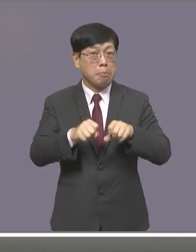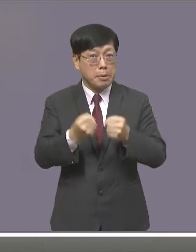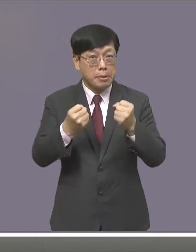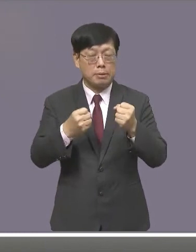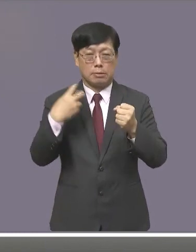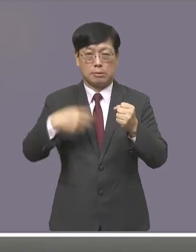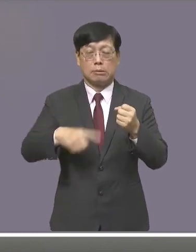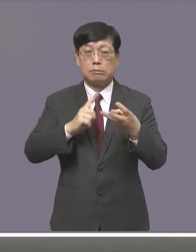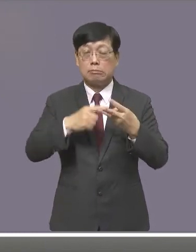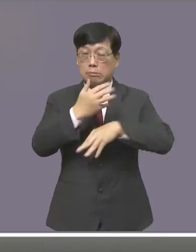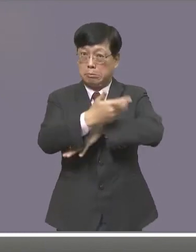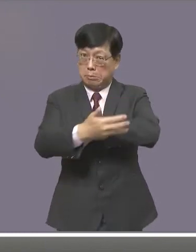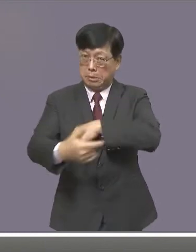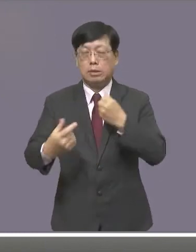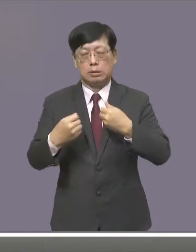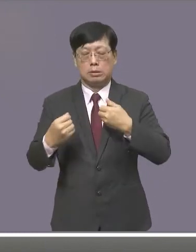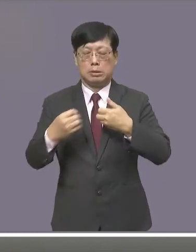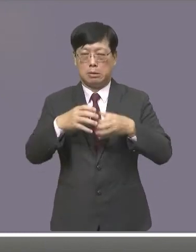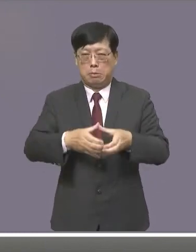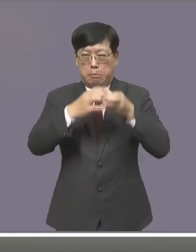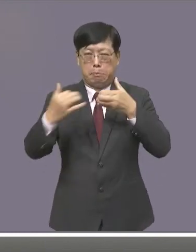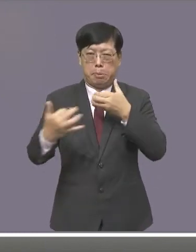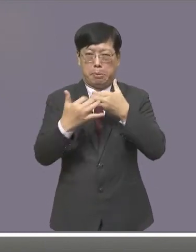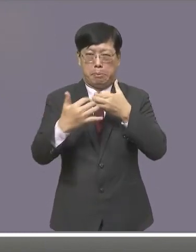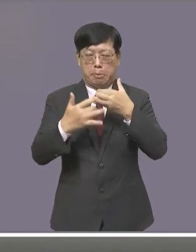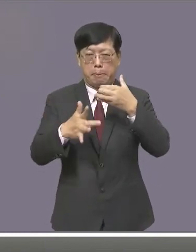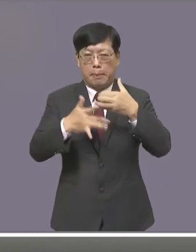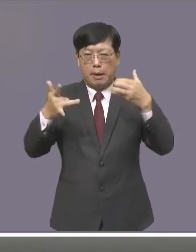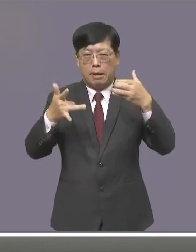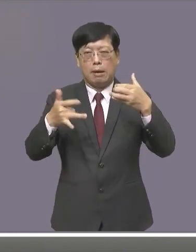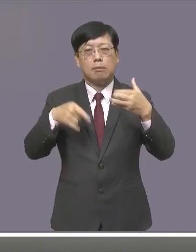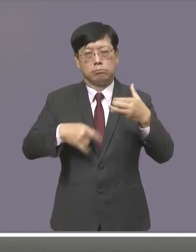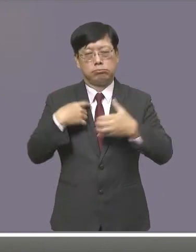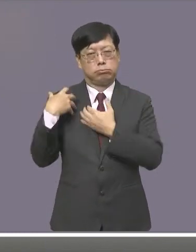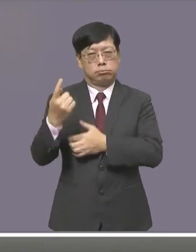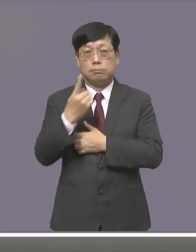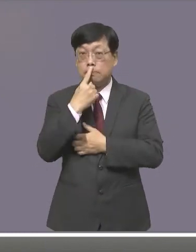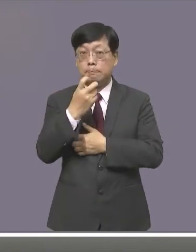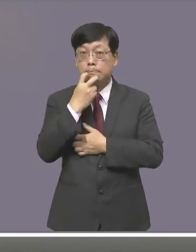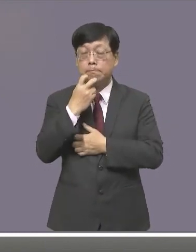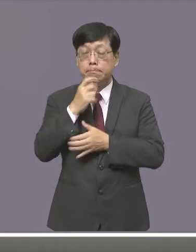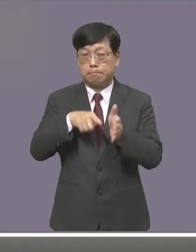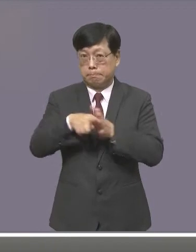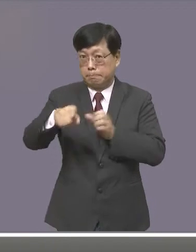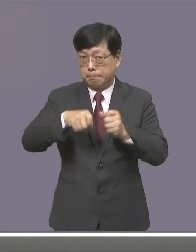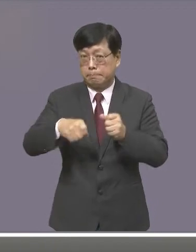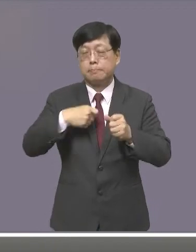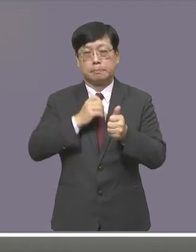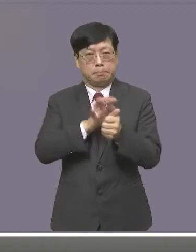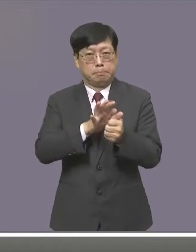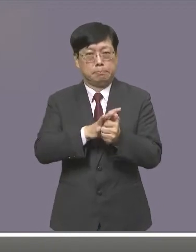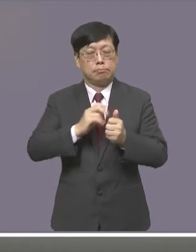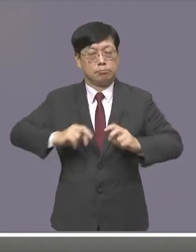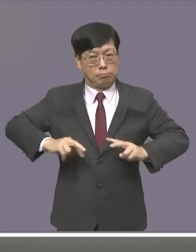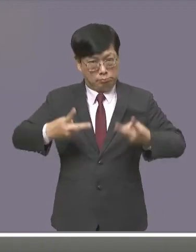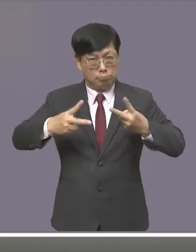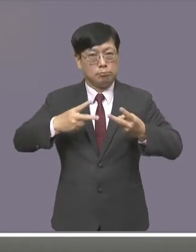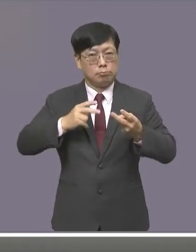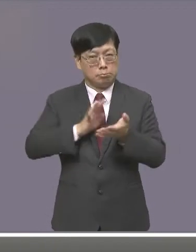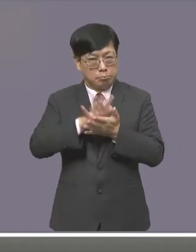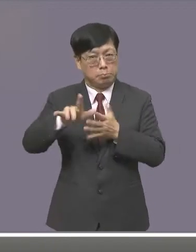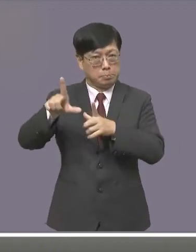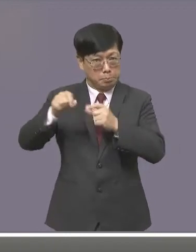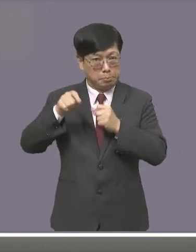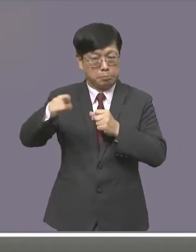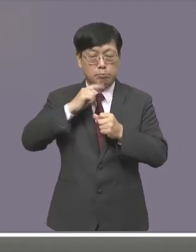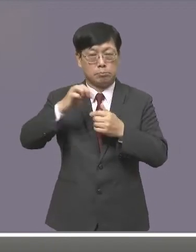一个侵蚀造成桥基的一个裸露。那透过中央的专案计划的一个补助改建之后，符合工程的规范，